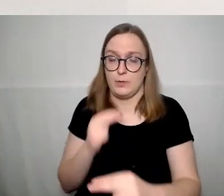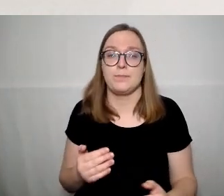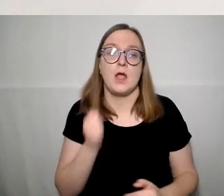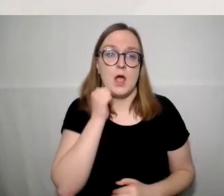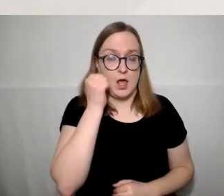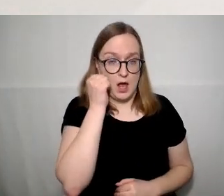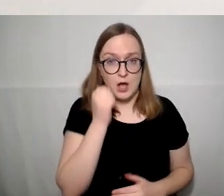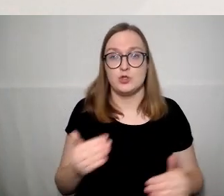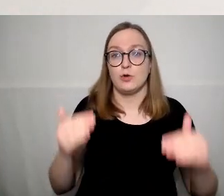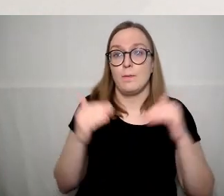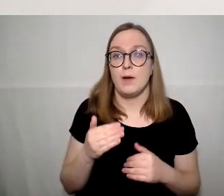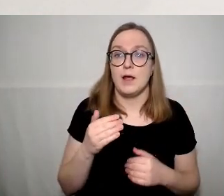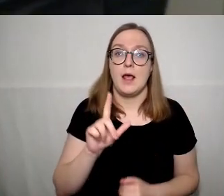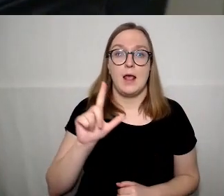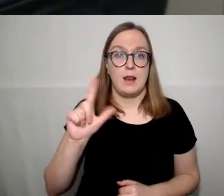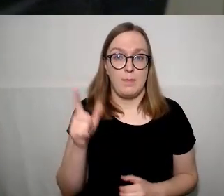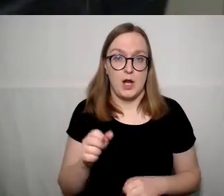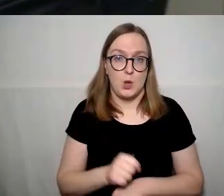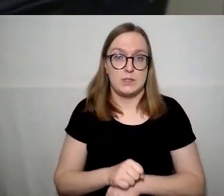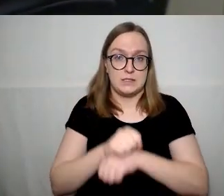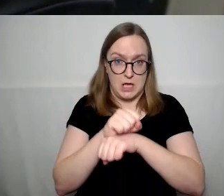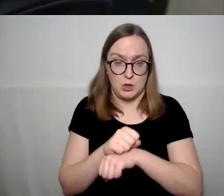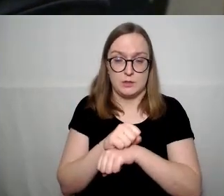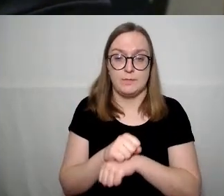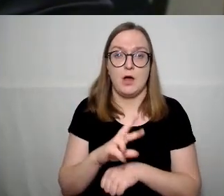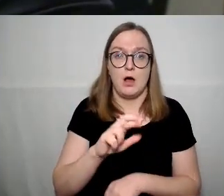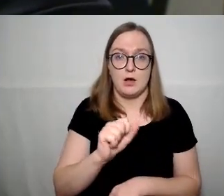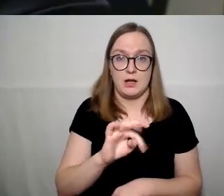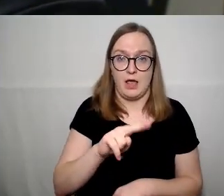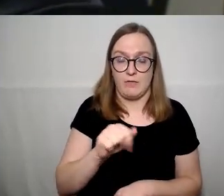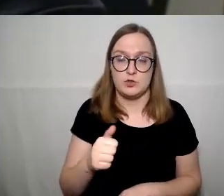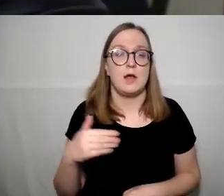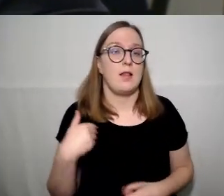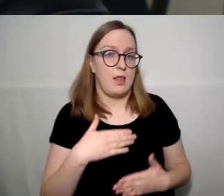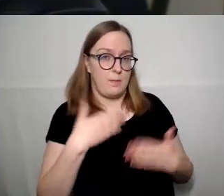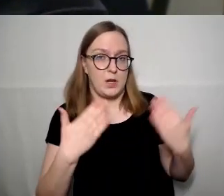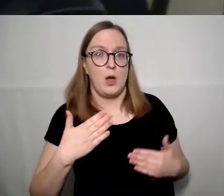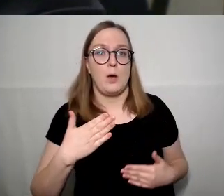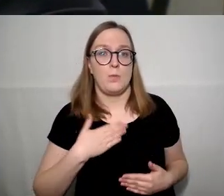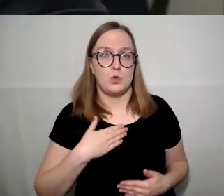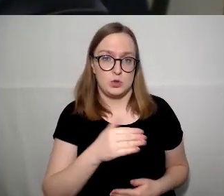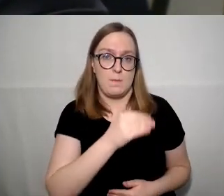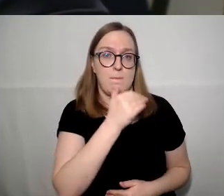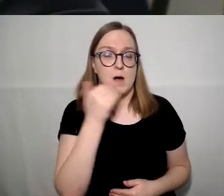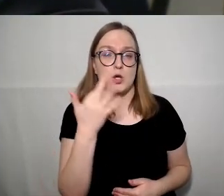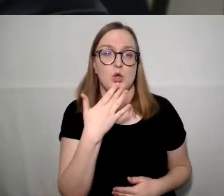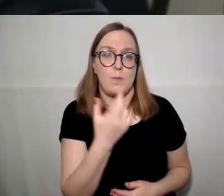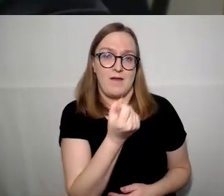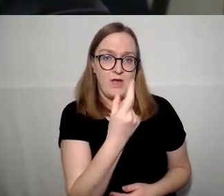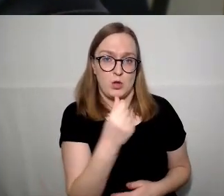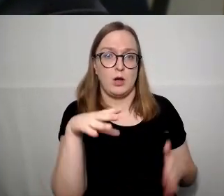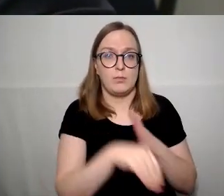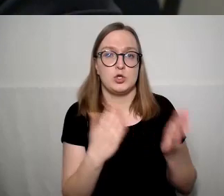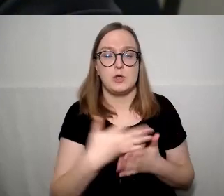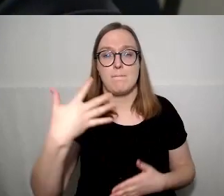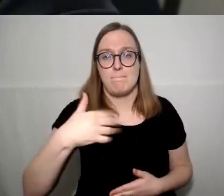Ratkevičius. Sveiki. Liberalų sąjūdžio numeris yra 11, jame yra 50 kandidatų.